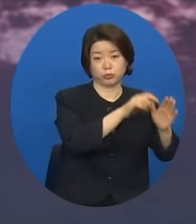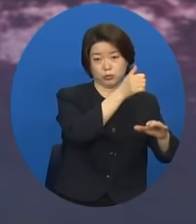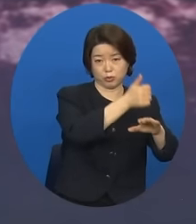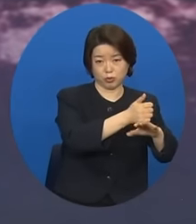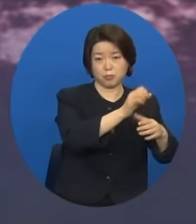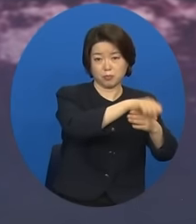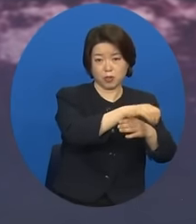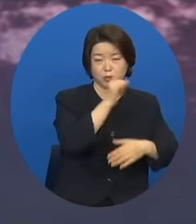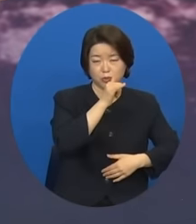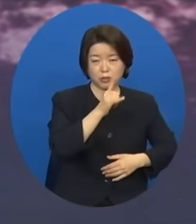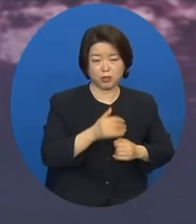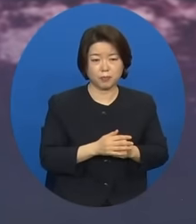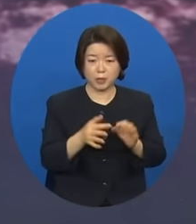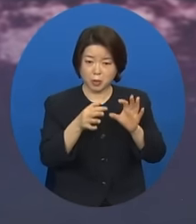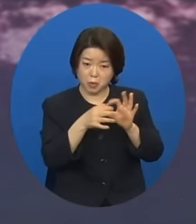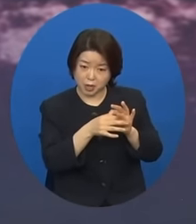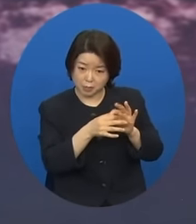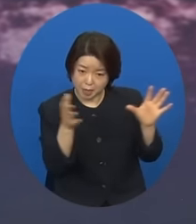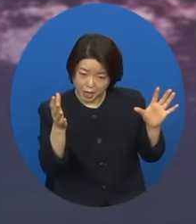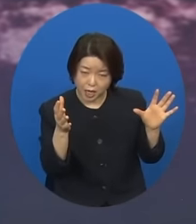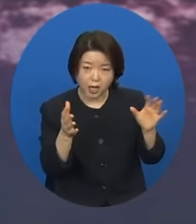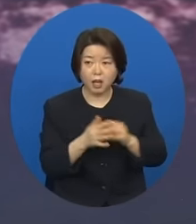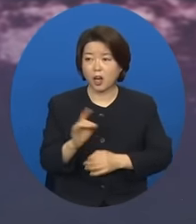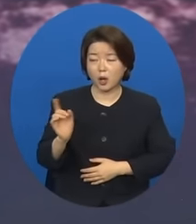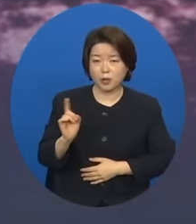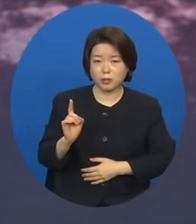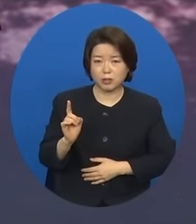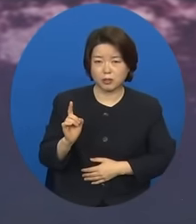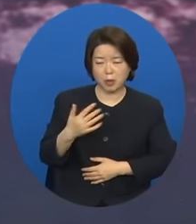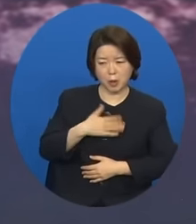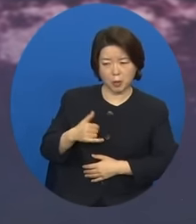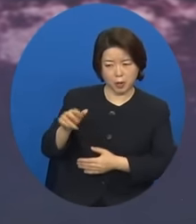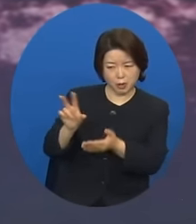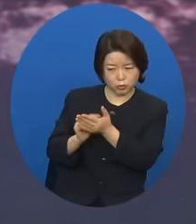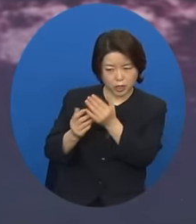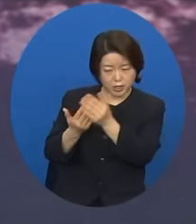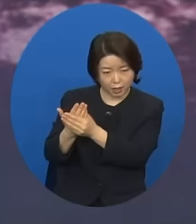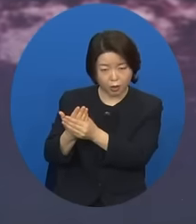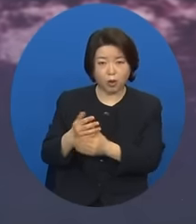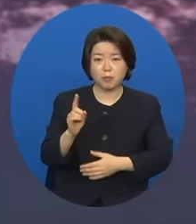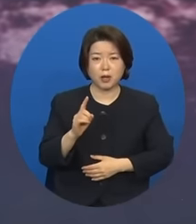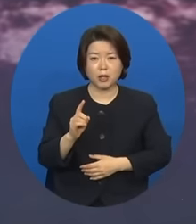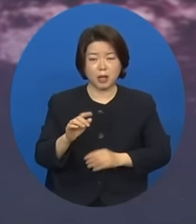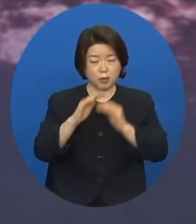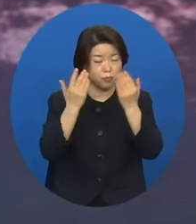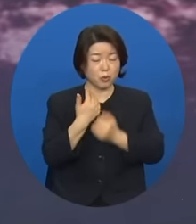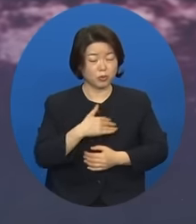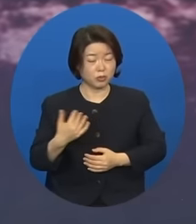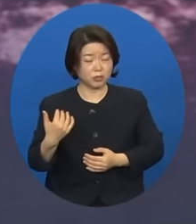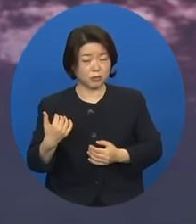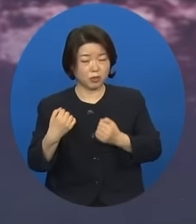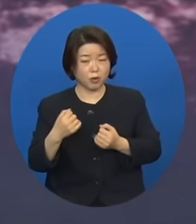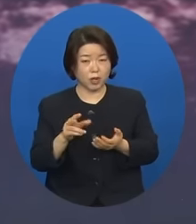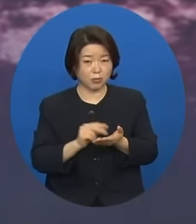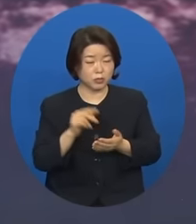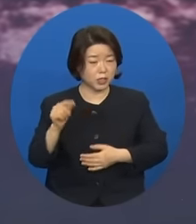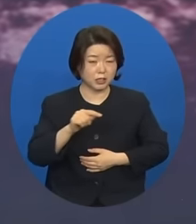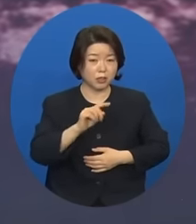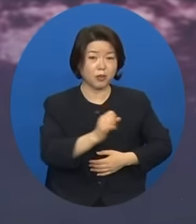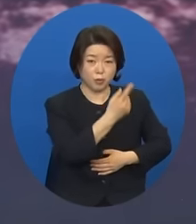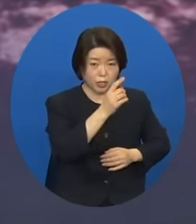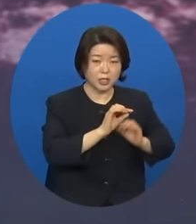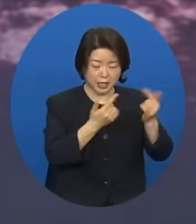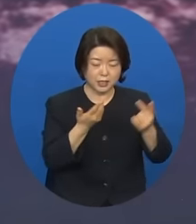있어요 관계가 깨어졌다 그나 뭔가 건강의 문제가 생겼다거나 물론 모든 건강의 이슈가 그것 때문은